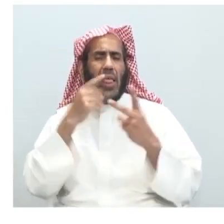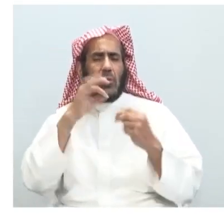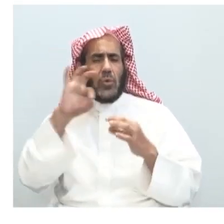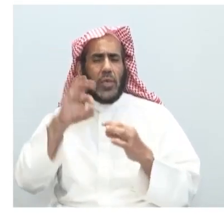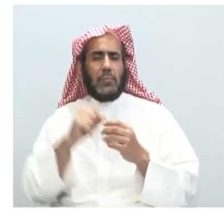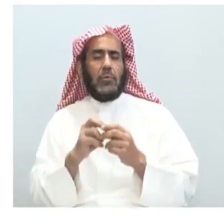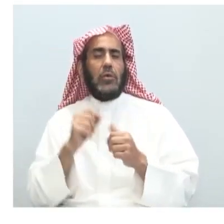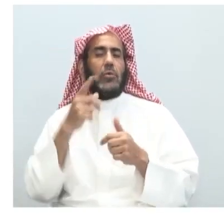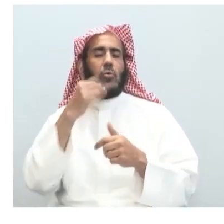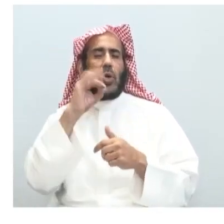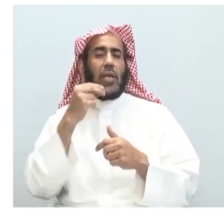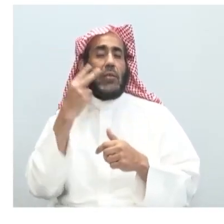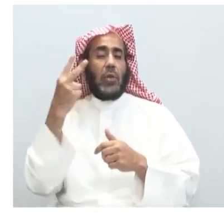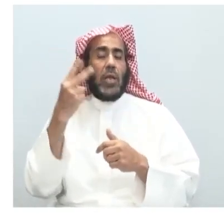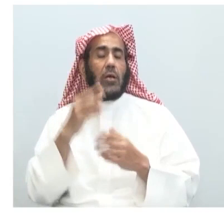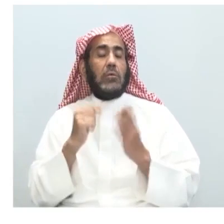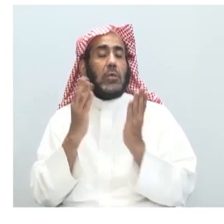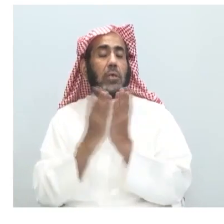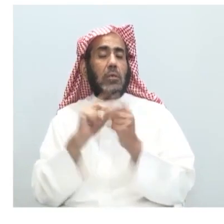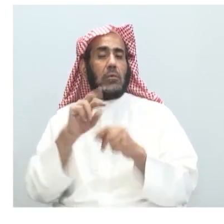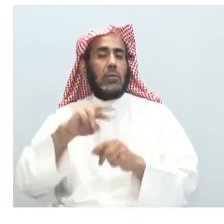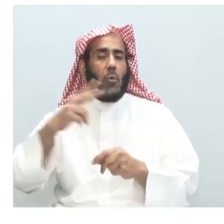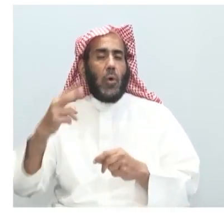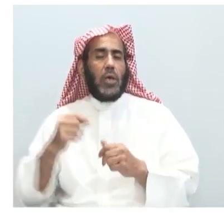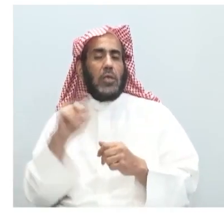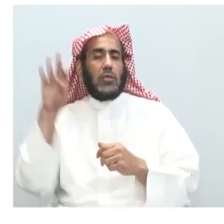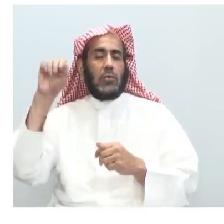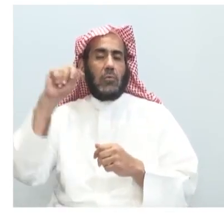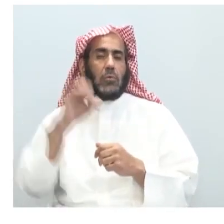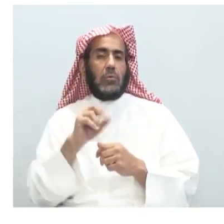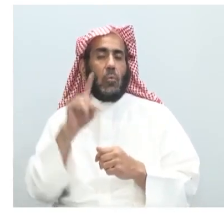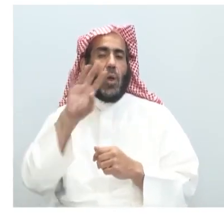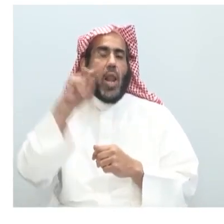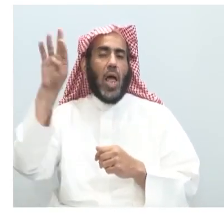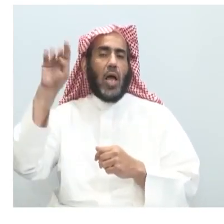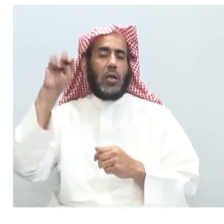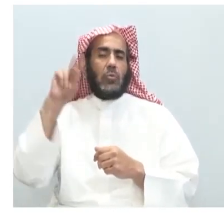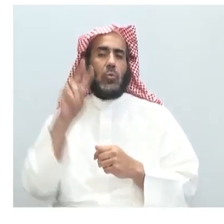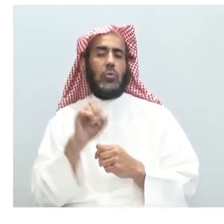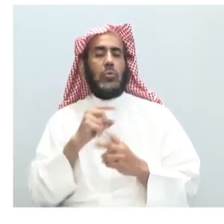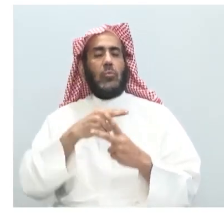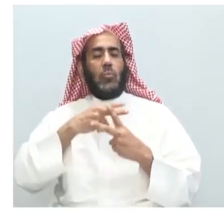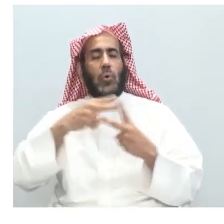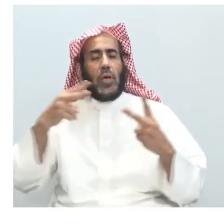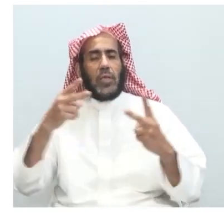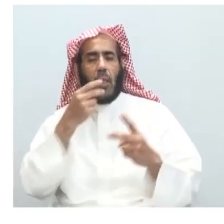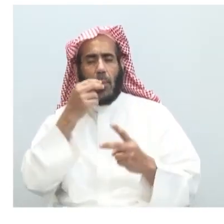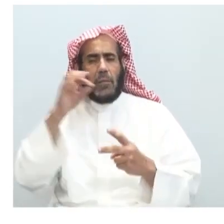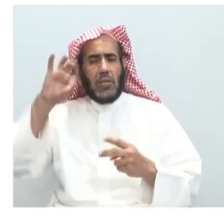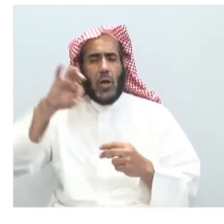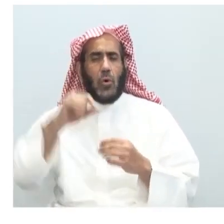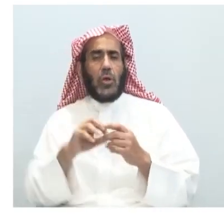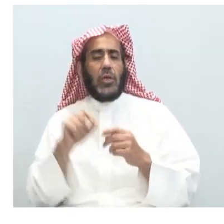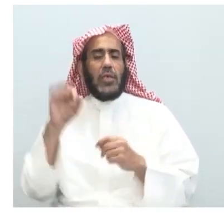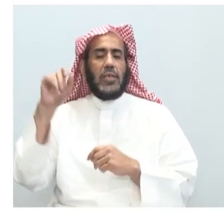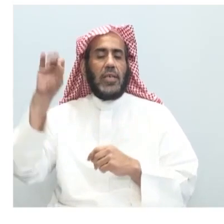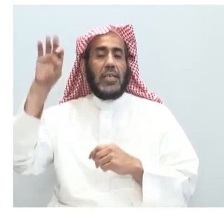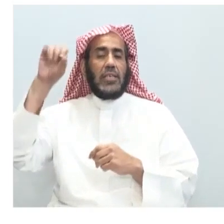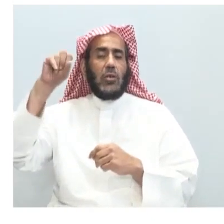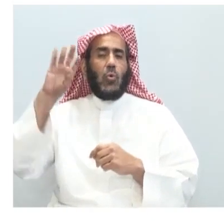سكريات ثنائيه سندرس باذن الله نوعين سكروز واللاكتوز وعديده التسكر هي